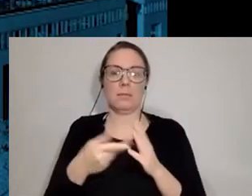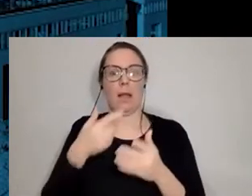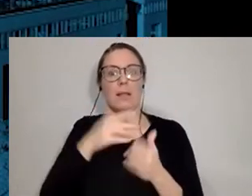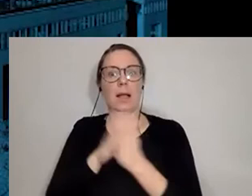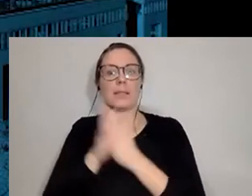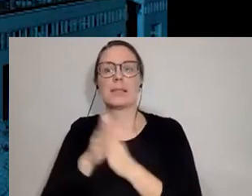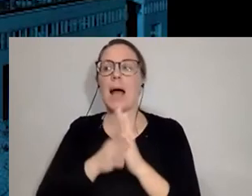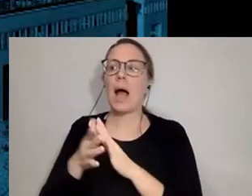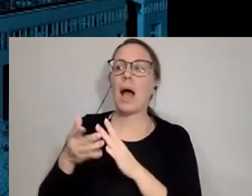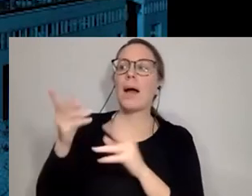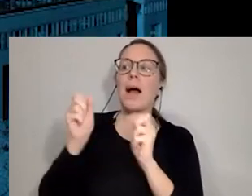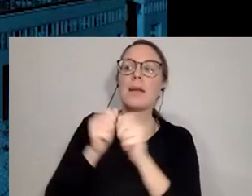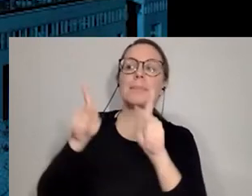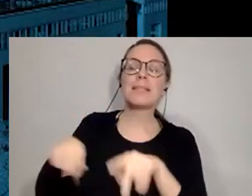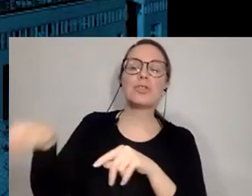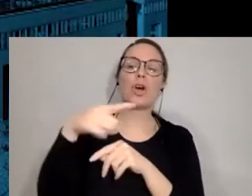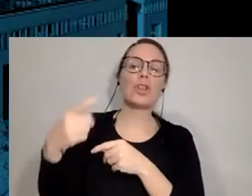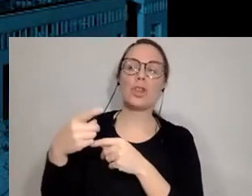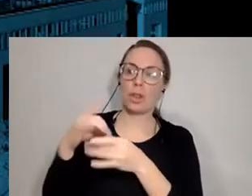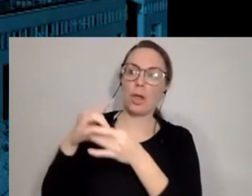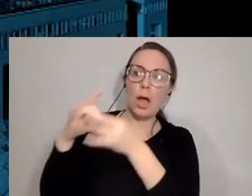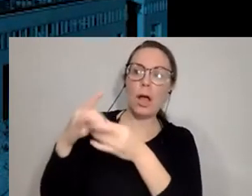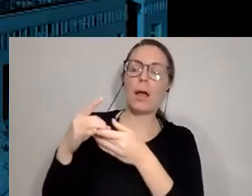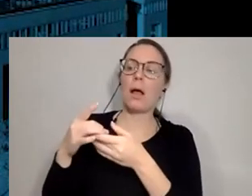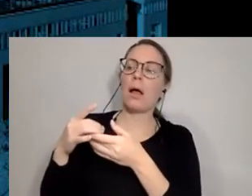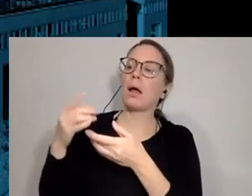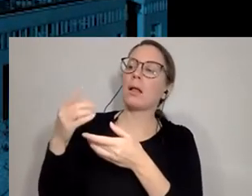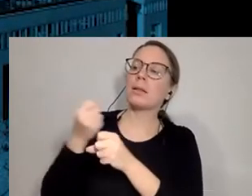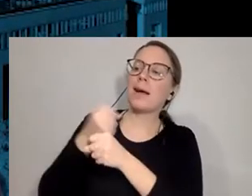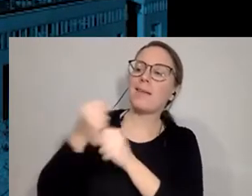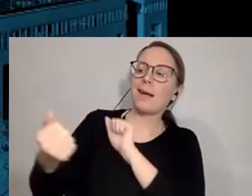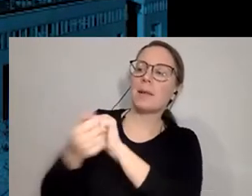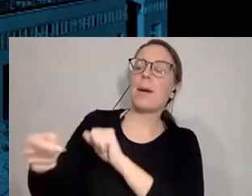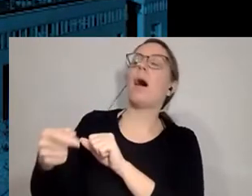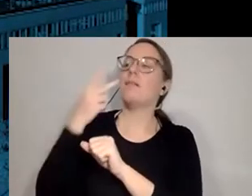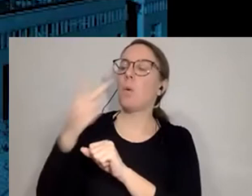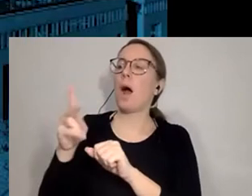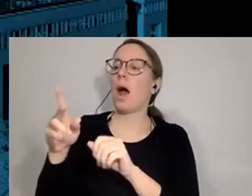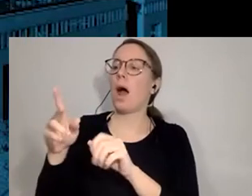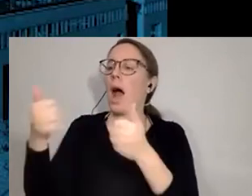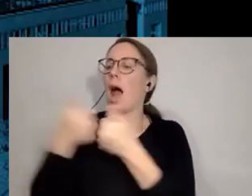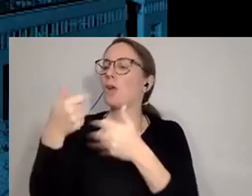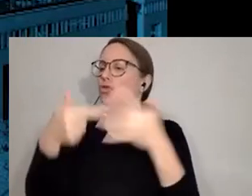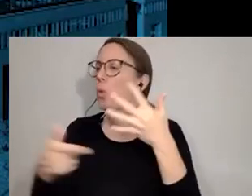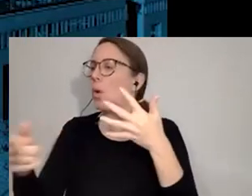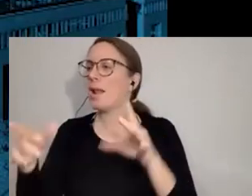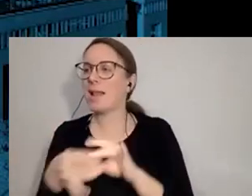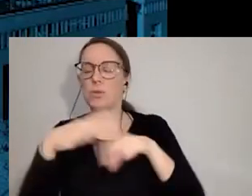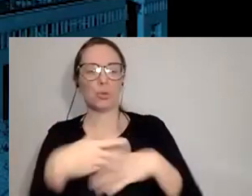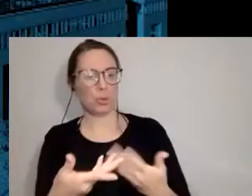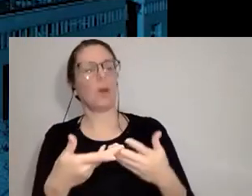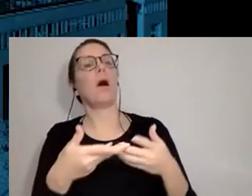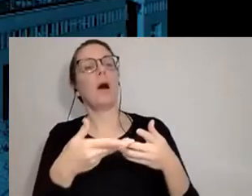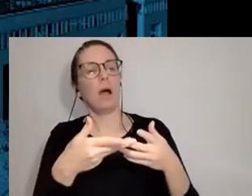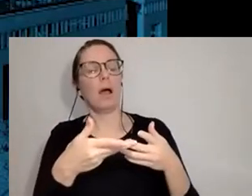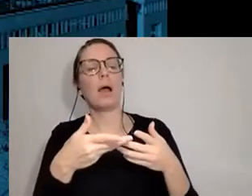participantes, c'était de voir tout ce qui était en jeu en lien avec l'anticipation des obstacles, avec la